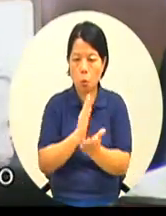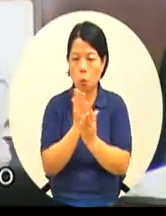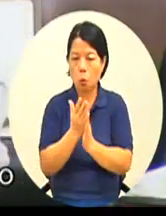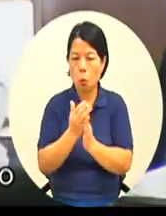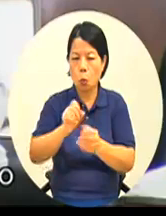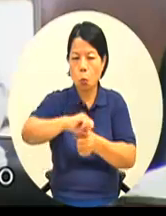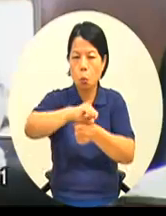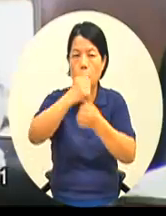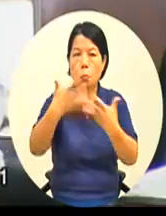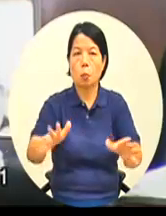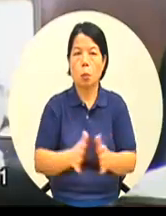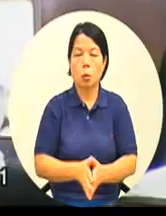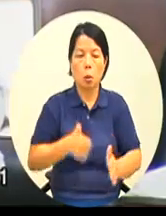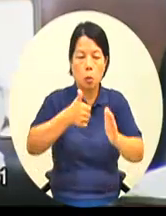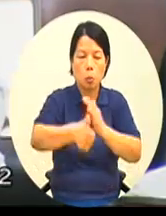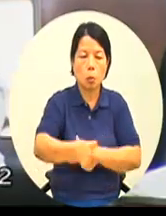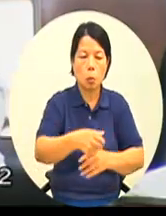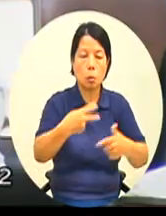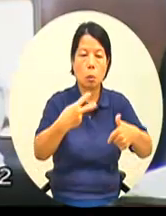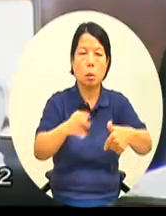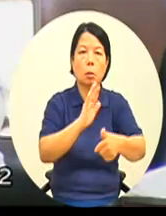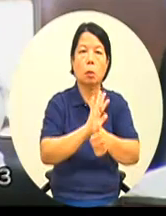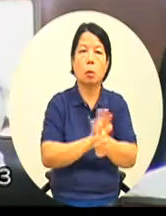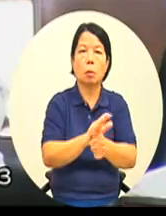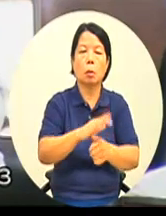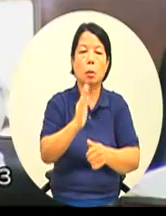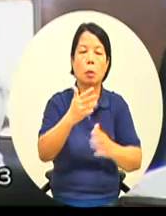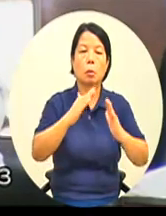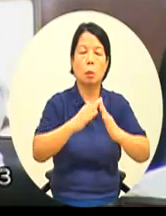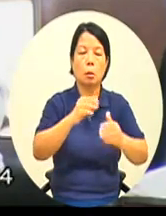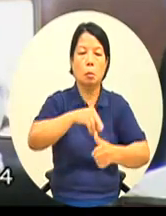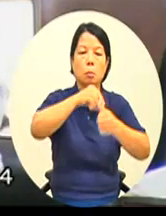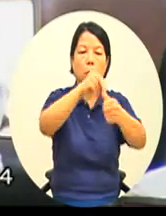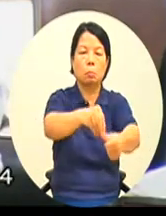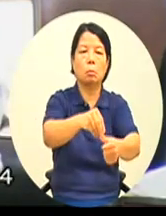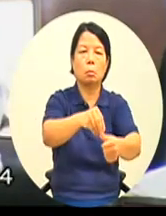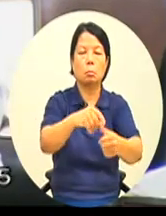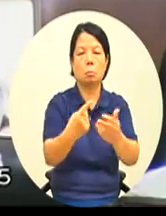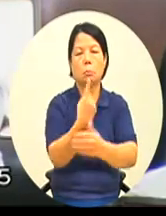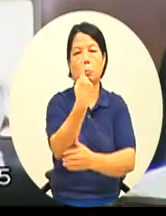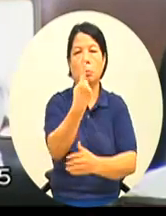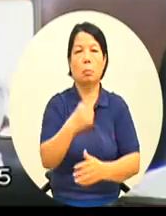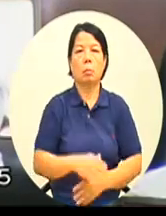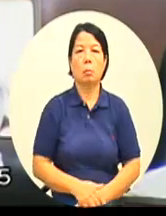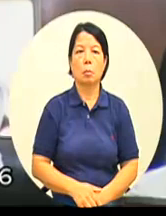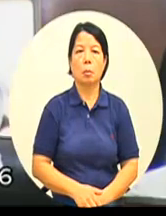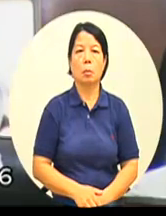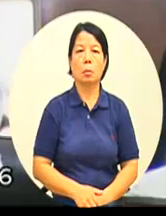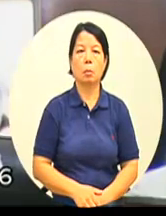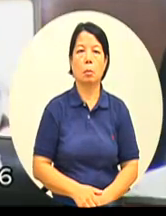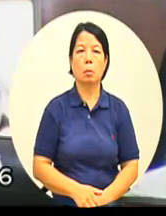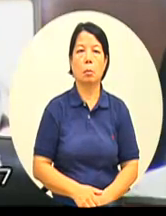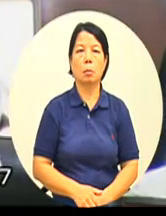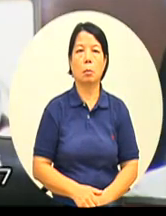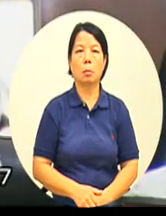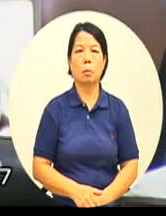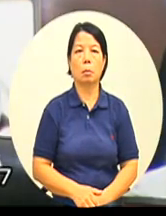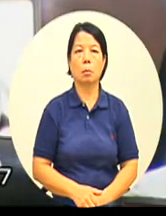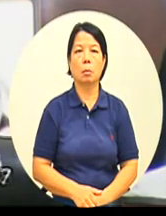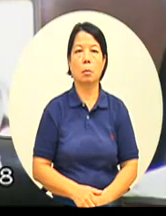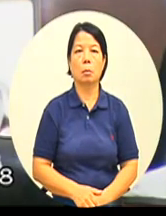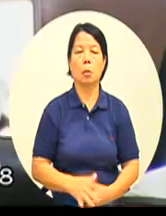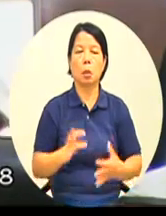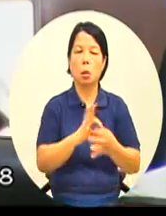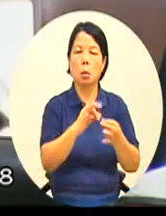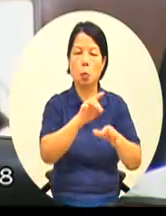爱之家的人越来越少，除非是单亲做一个人。那我觉得那个也是因为地